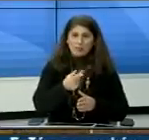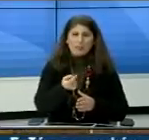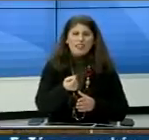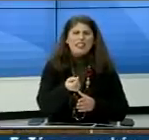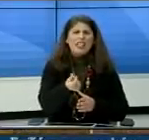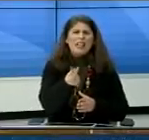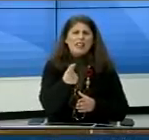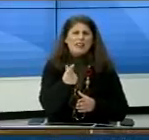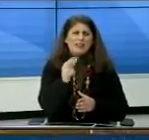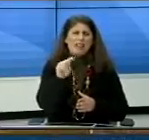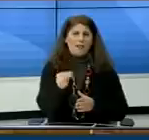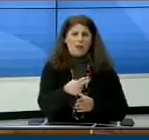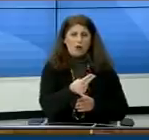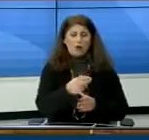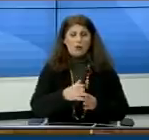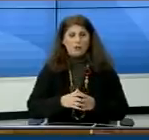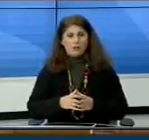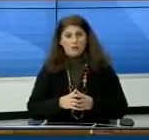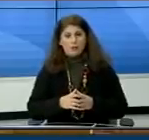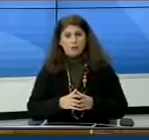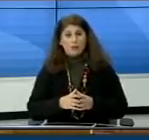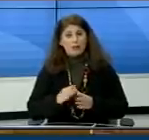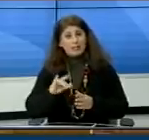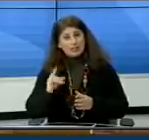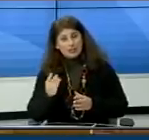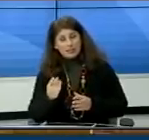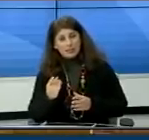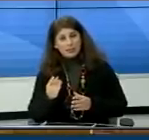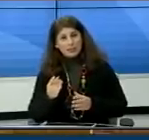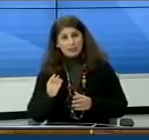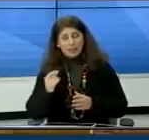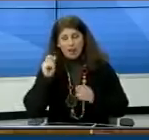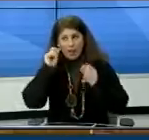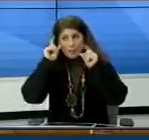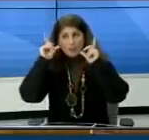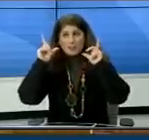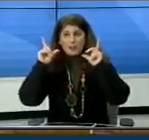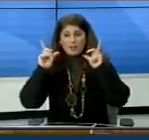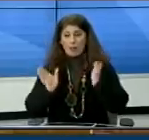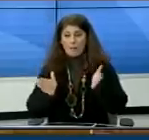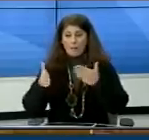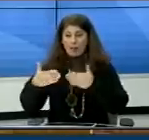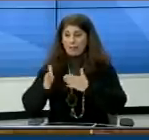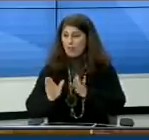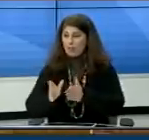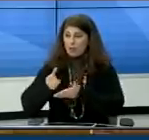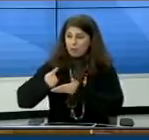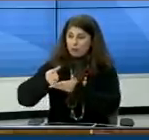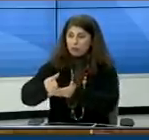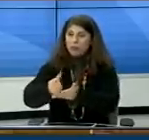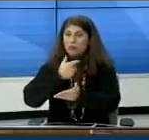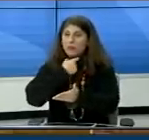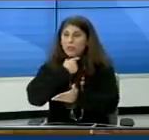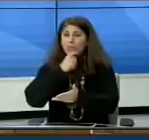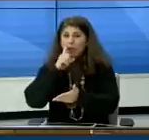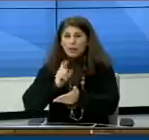ελάχιστα ευρώ, είτε για εξωπραγματικά πακέτα παροχών που θα ανάγκαζαν τελικά το